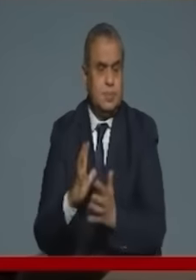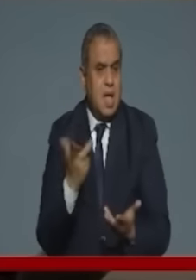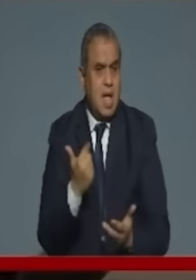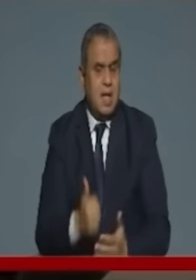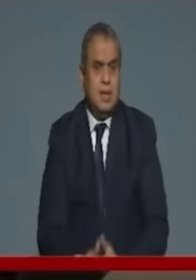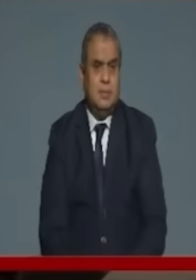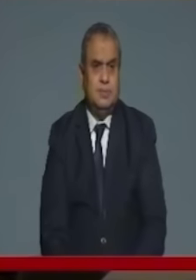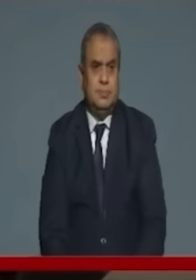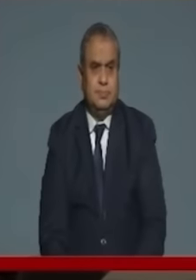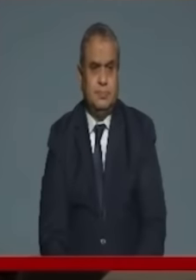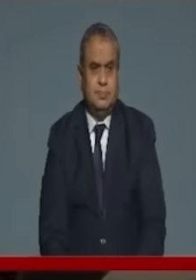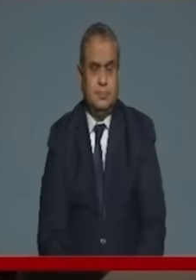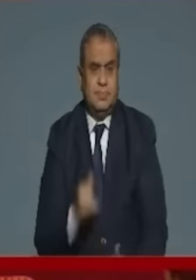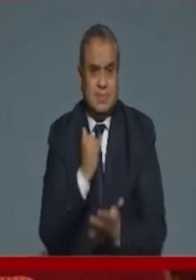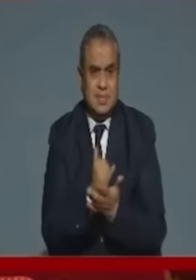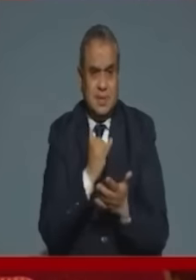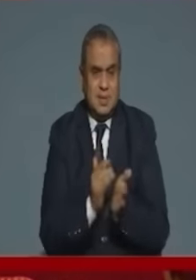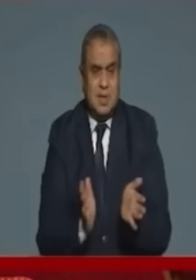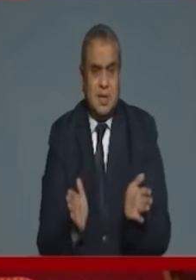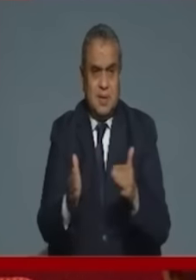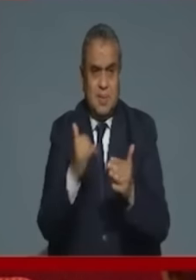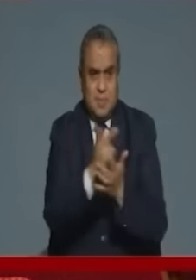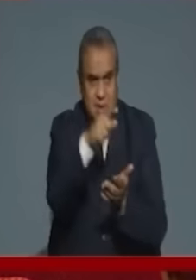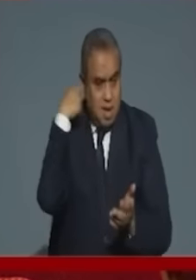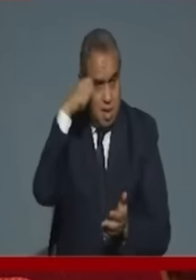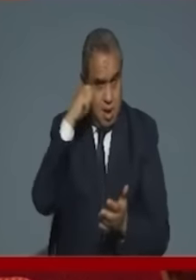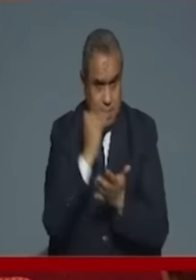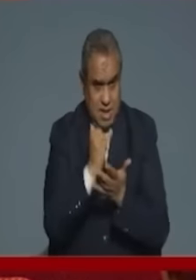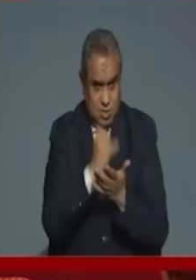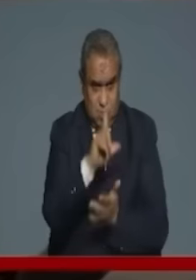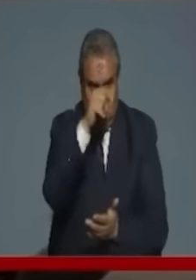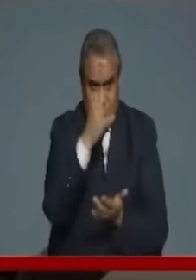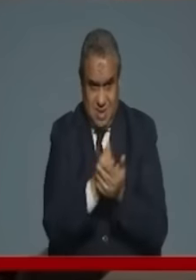كبيره يعني. مش انت اللي ماسك الصندوق ده؟ اي فندم. طب خلاص.